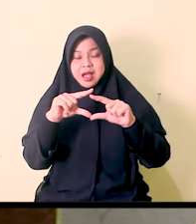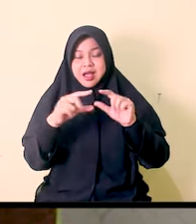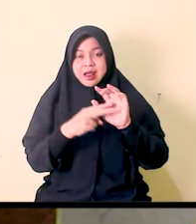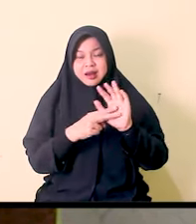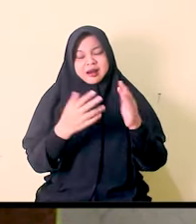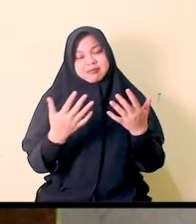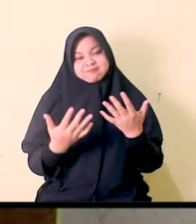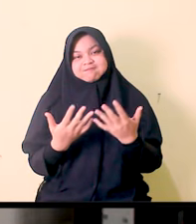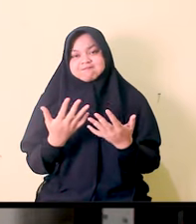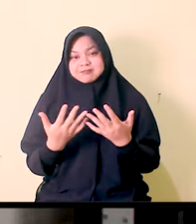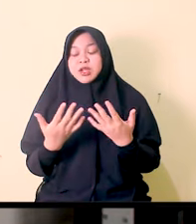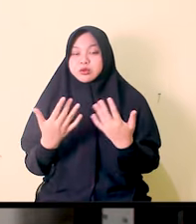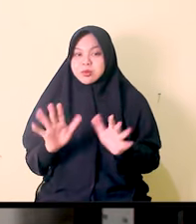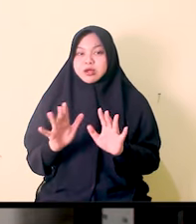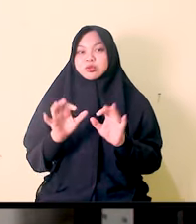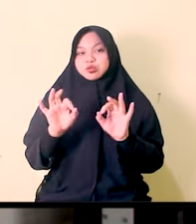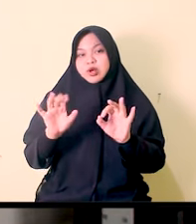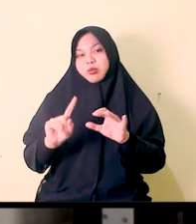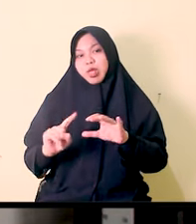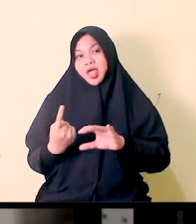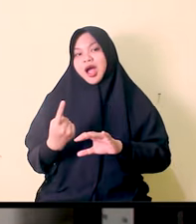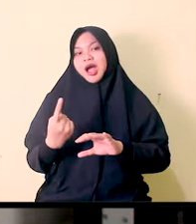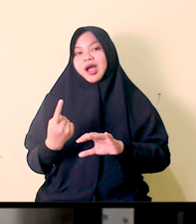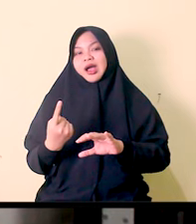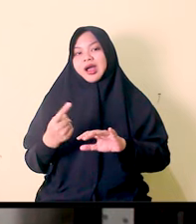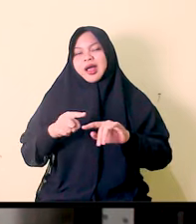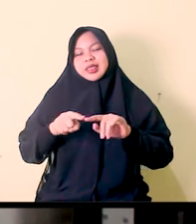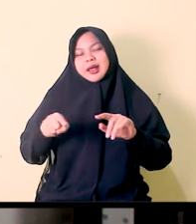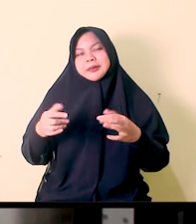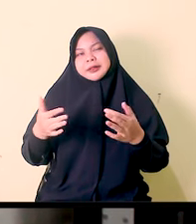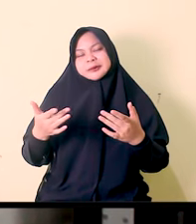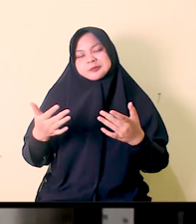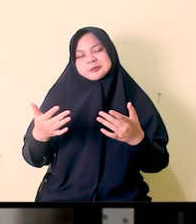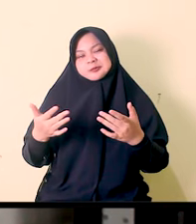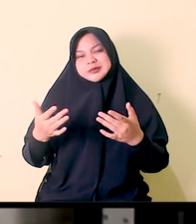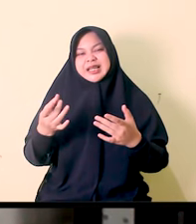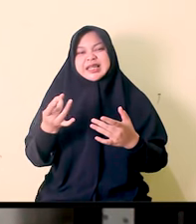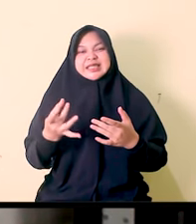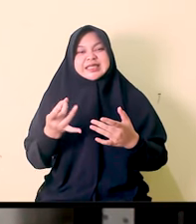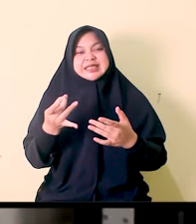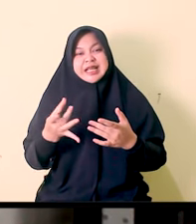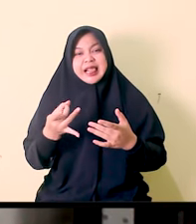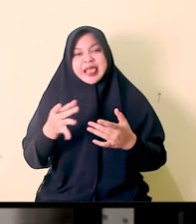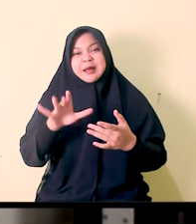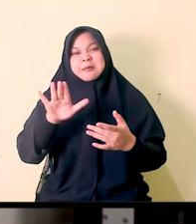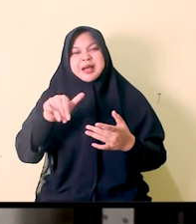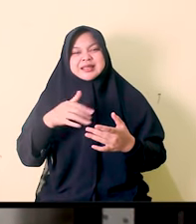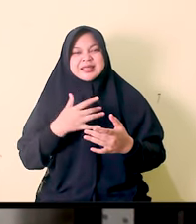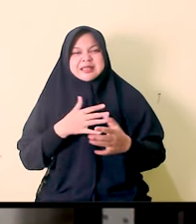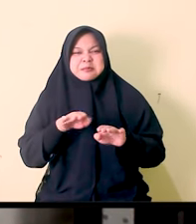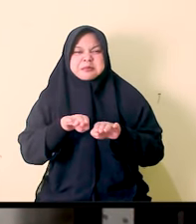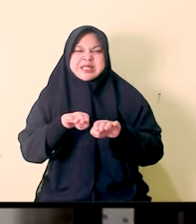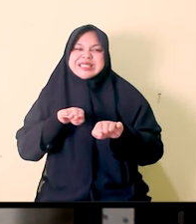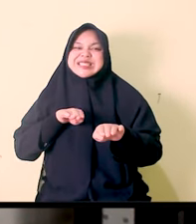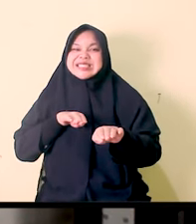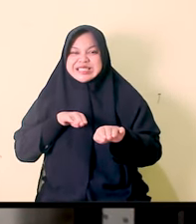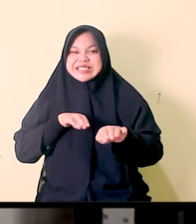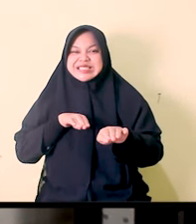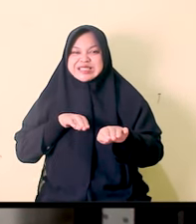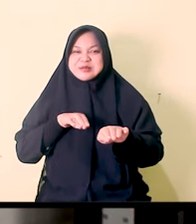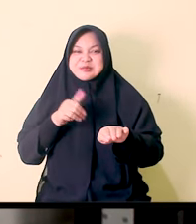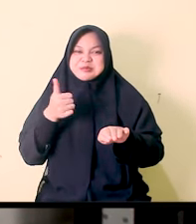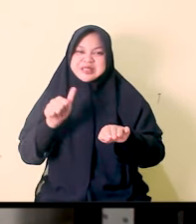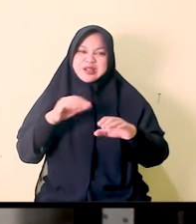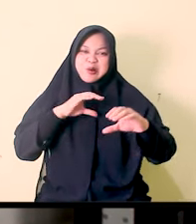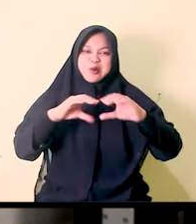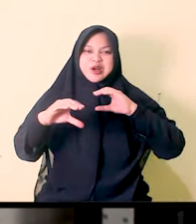masa am sebagian besar sudahah sudah mulai mbak cuma sebagian kecil yang mereka agak minder